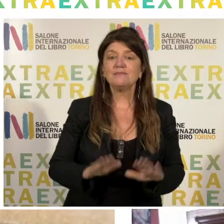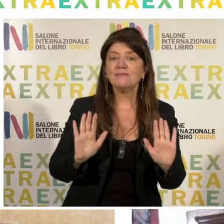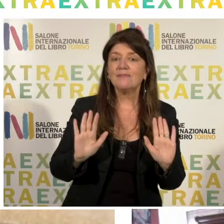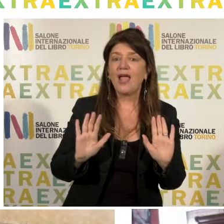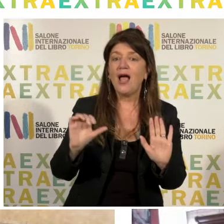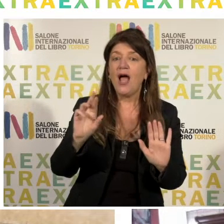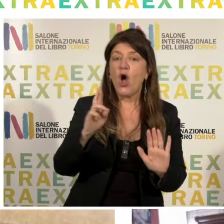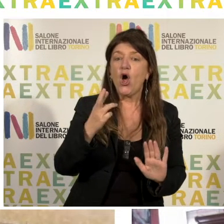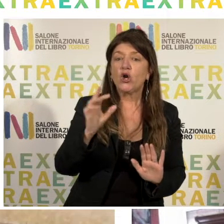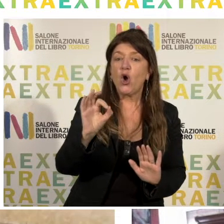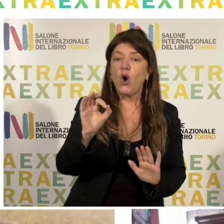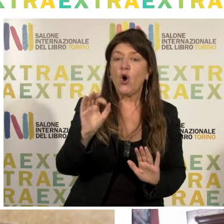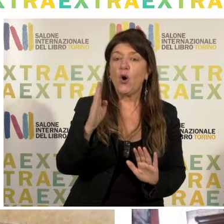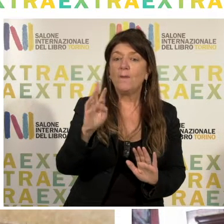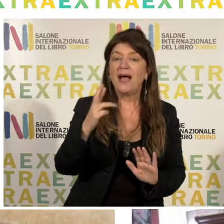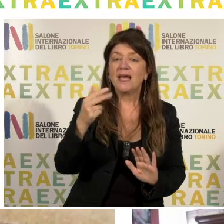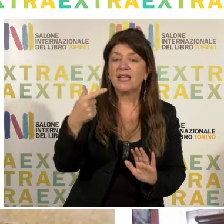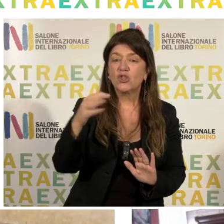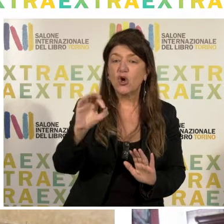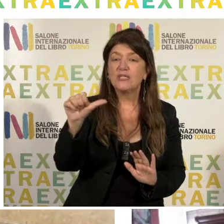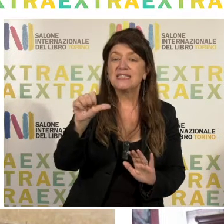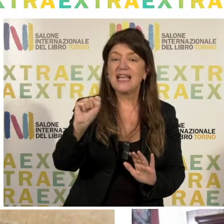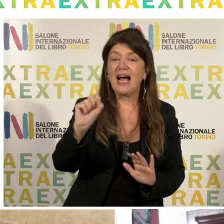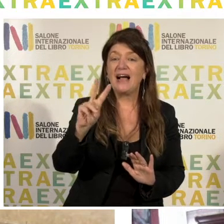c'è, non lo vedo.